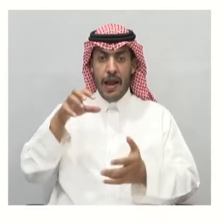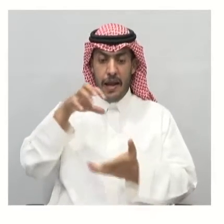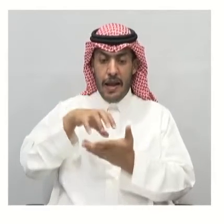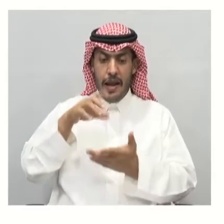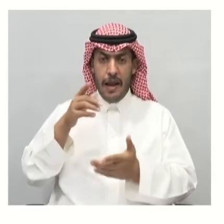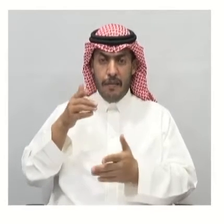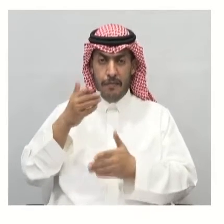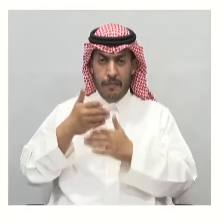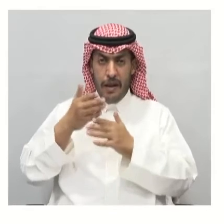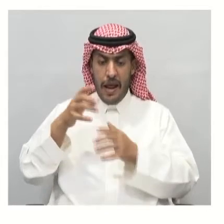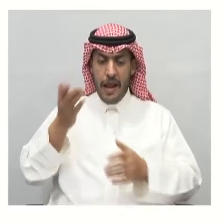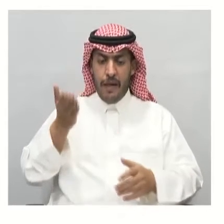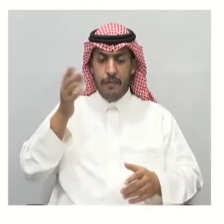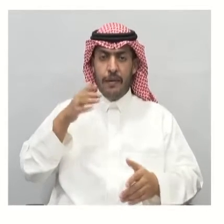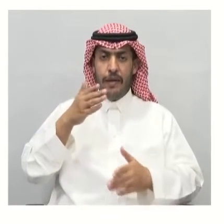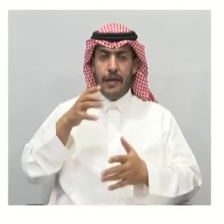السلام